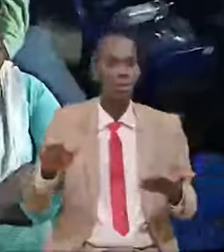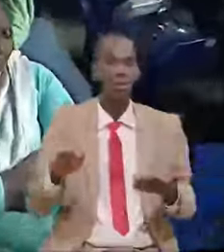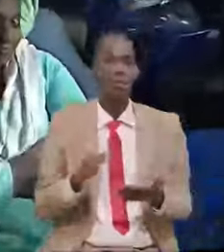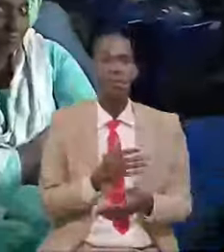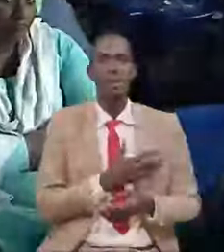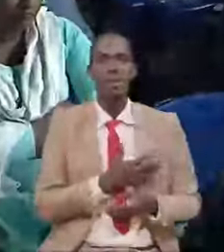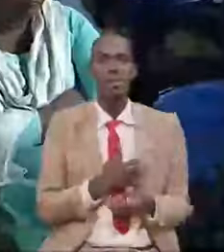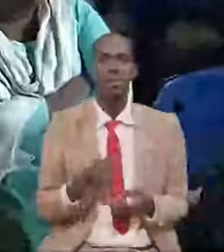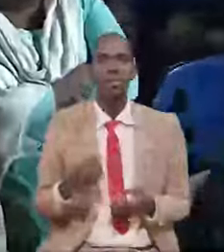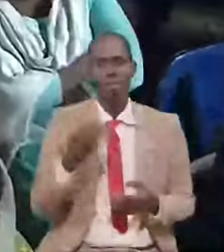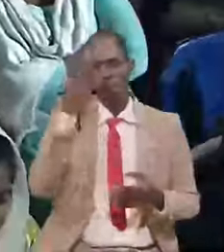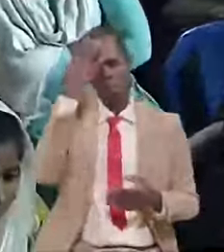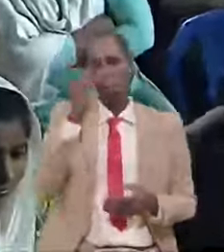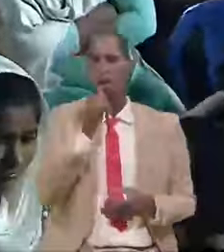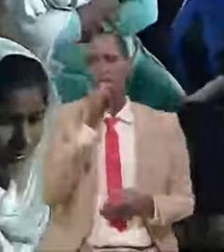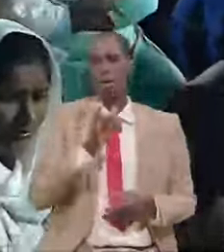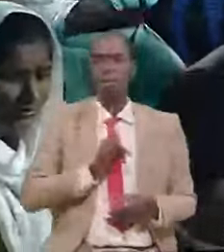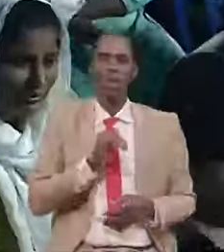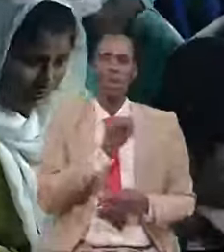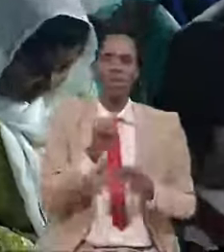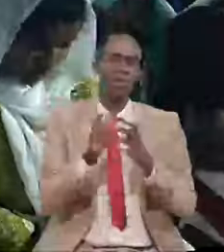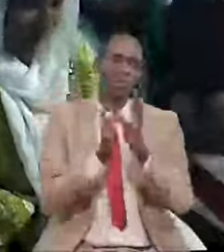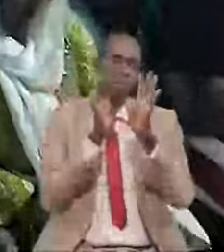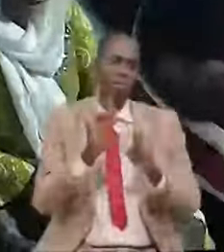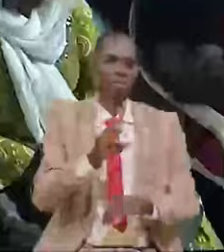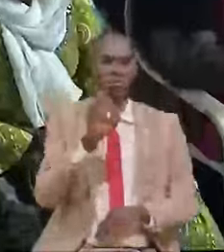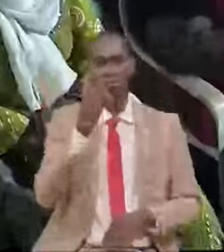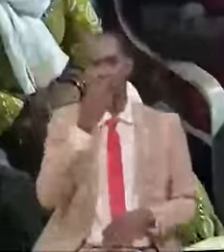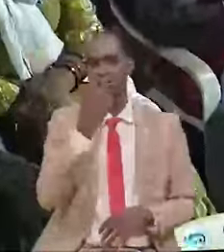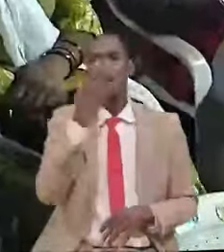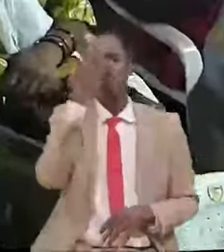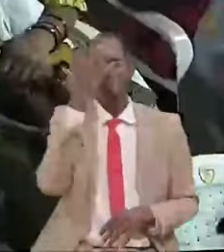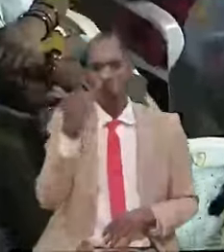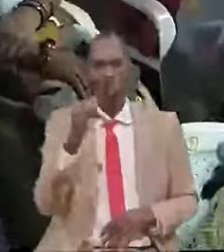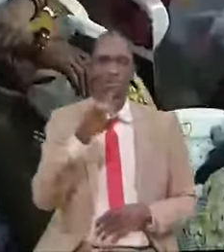Pourquoi est-ce que je suis un chrétien? Pourquoi?